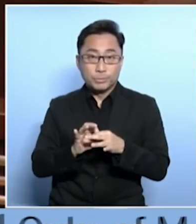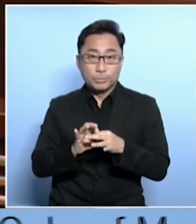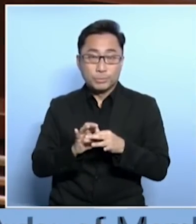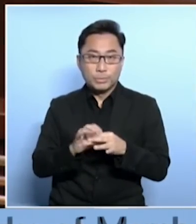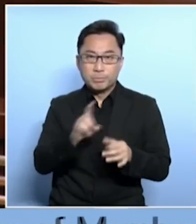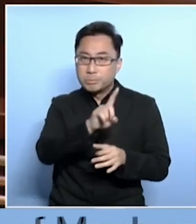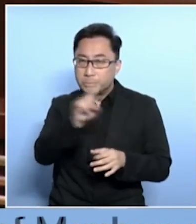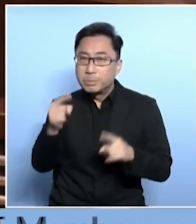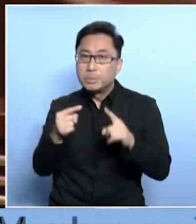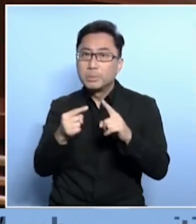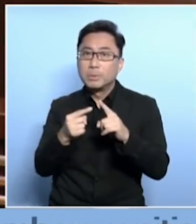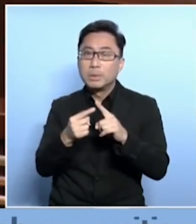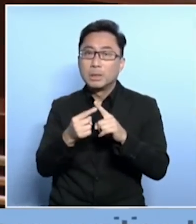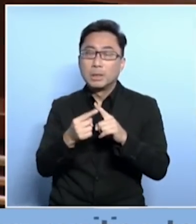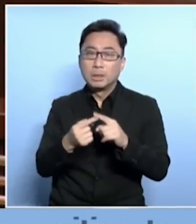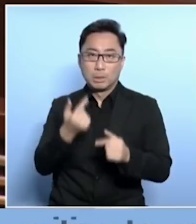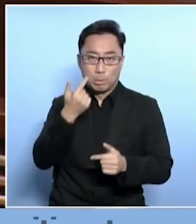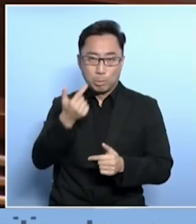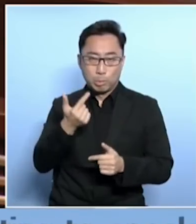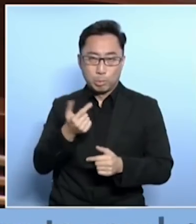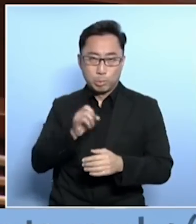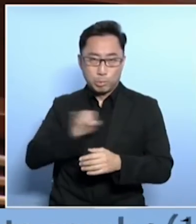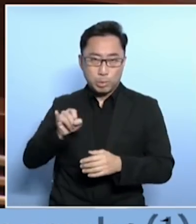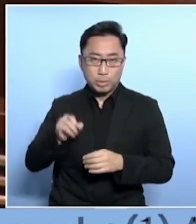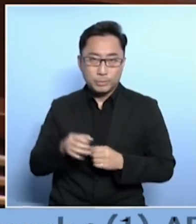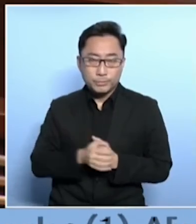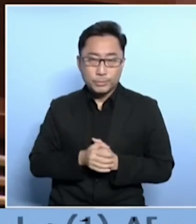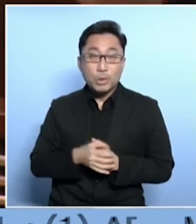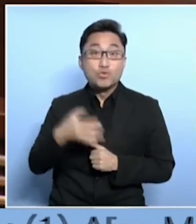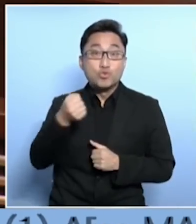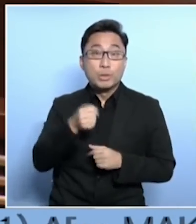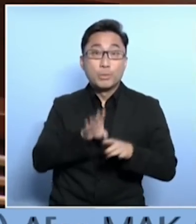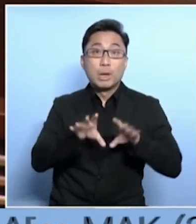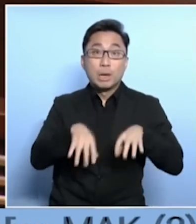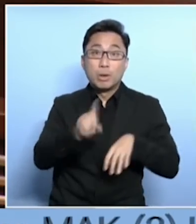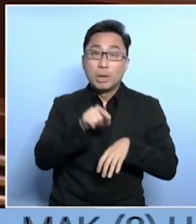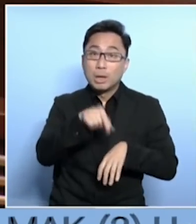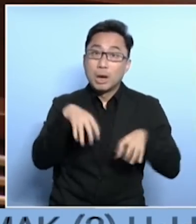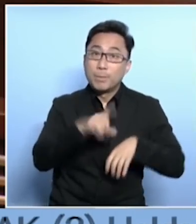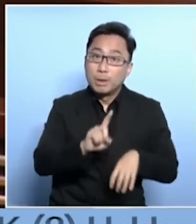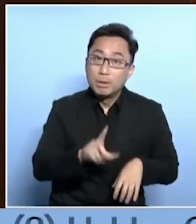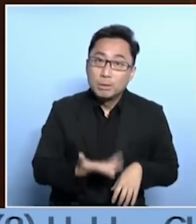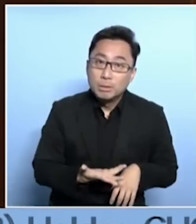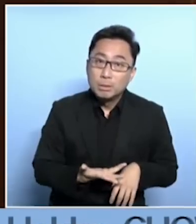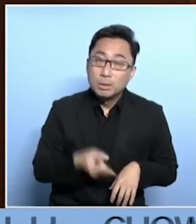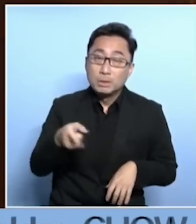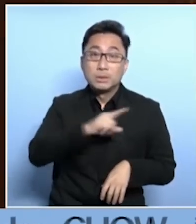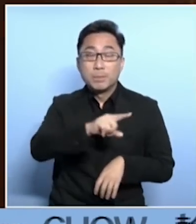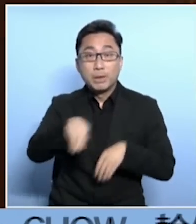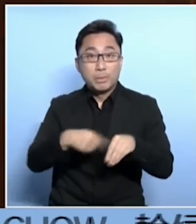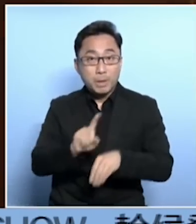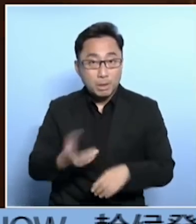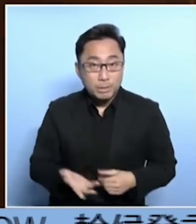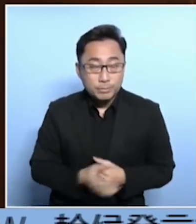任何人一個非常大的侮辱。你說主席門口狗，你是什麼狗啊？ 黃定光議員，請你坐